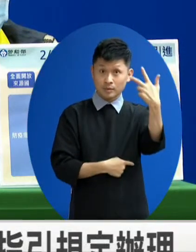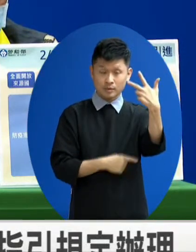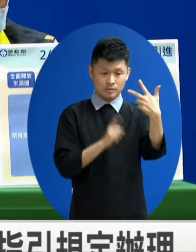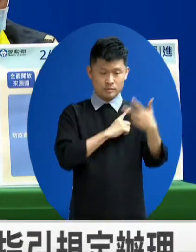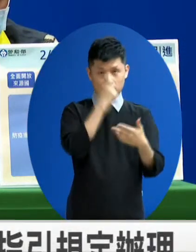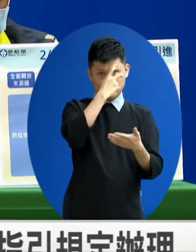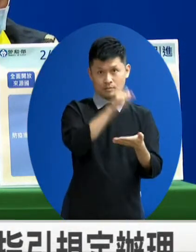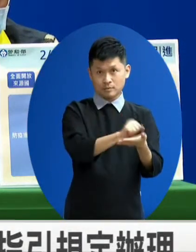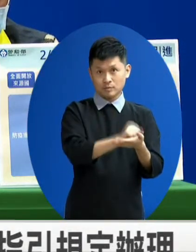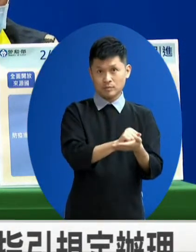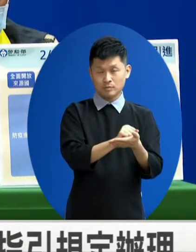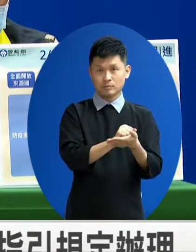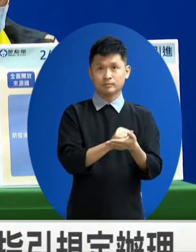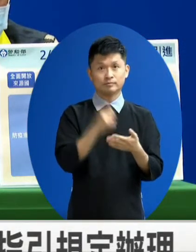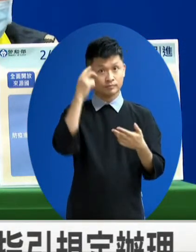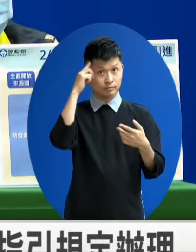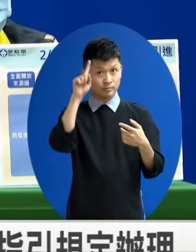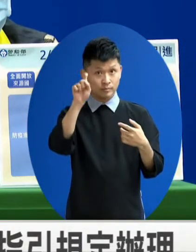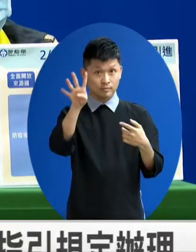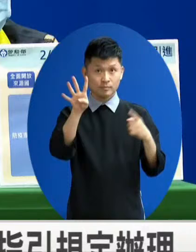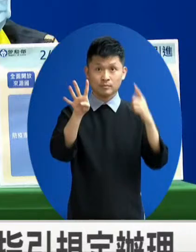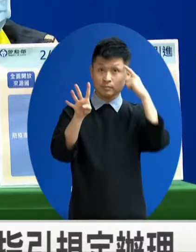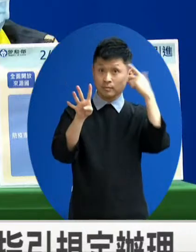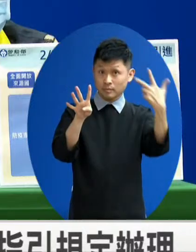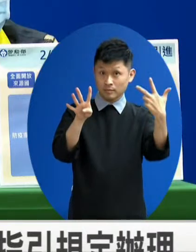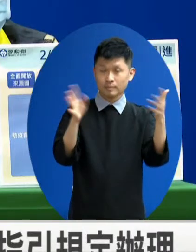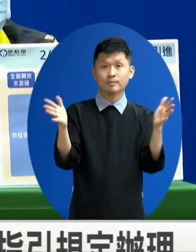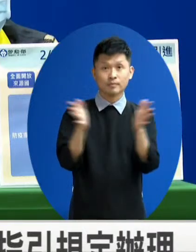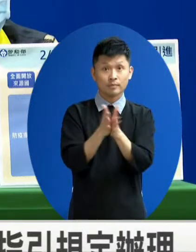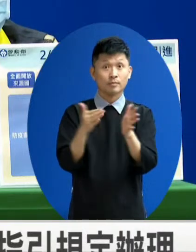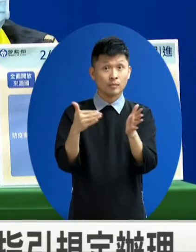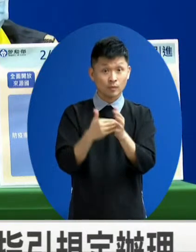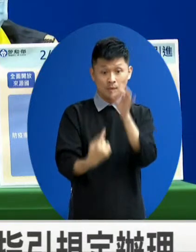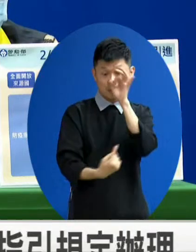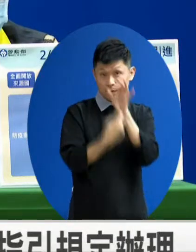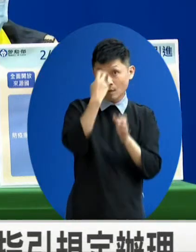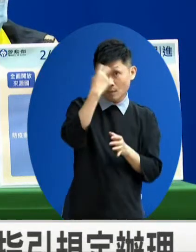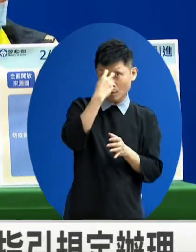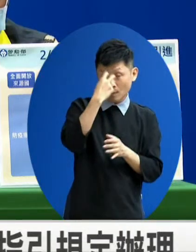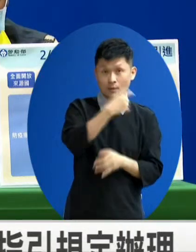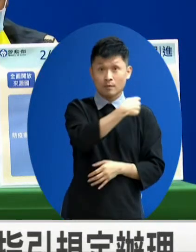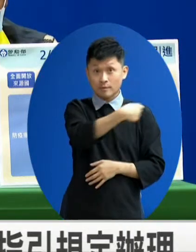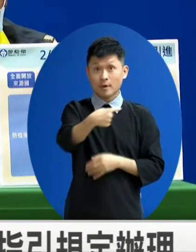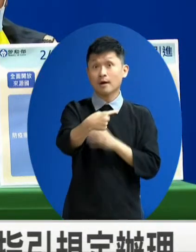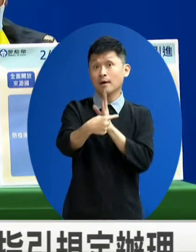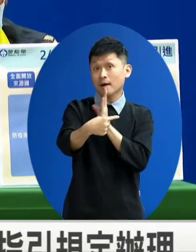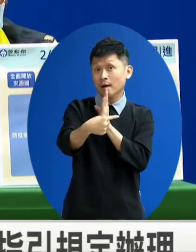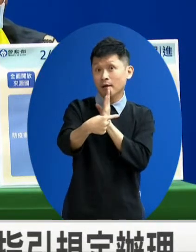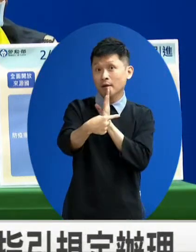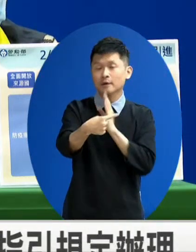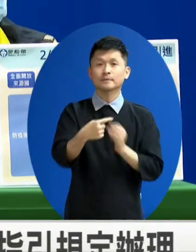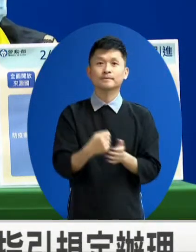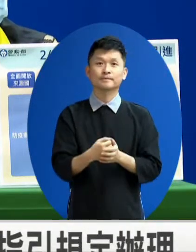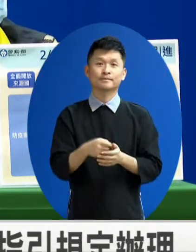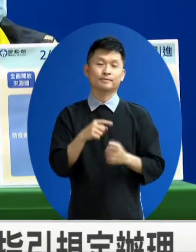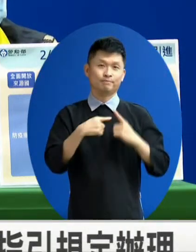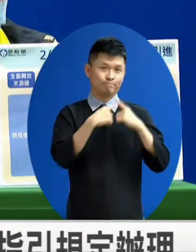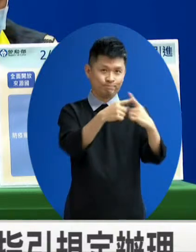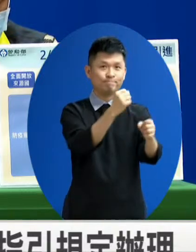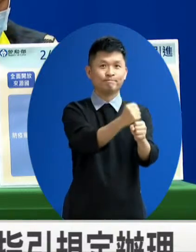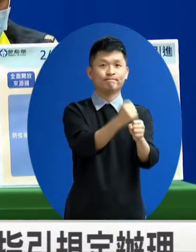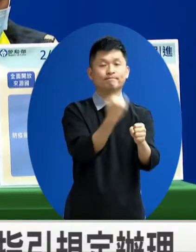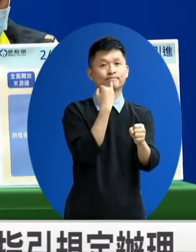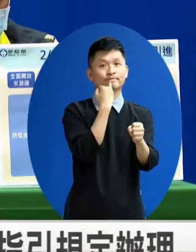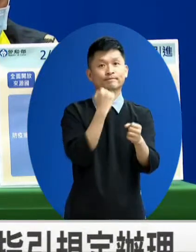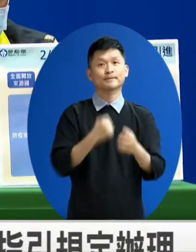健康管理。那完成之后，那也采检阴性的情况之下，才能够前往我们的工作地